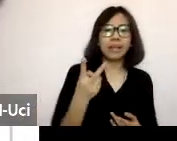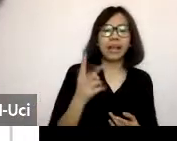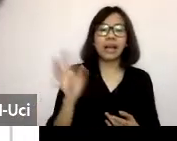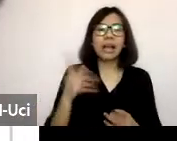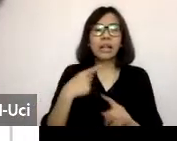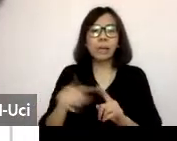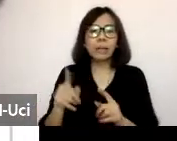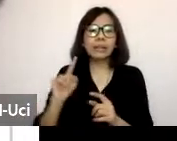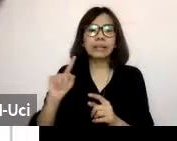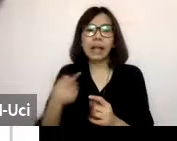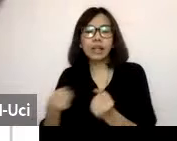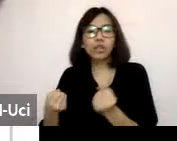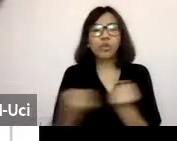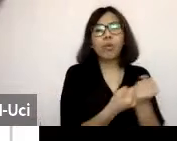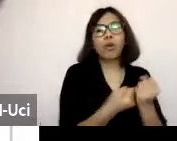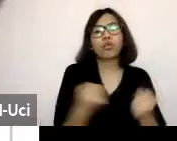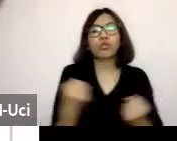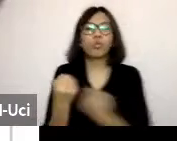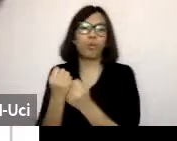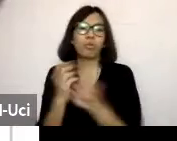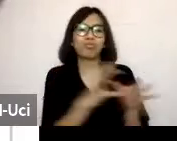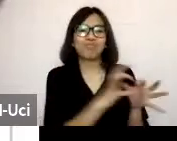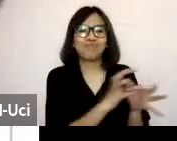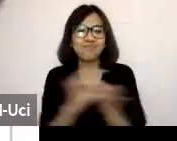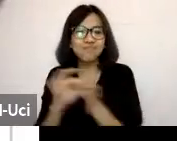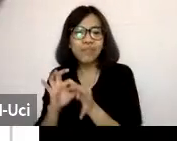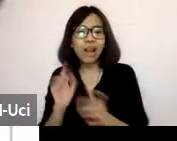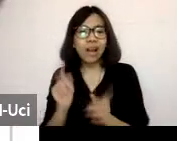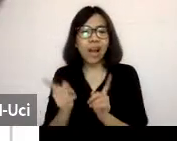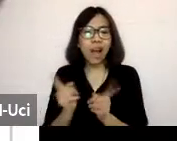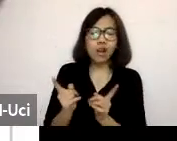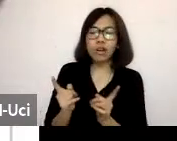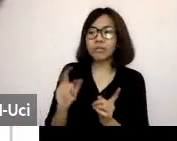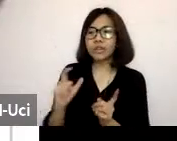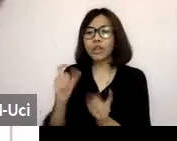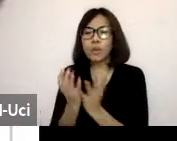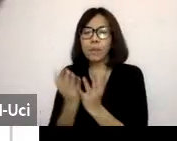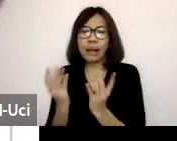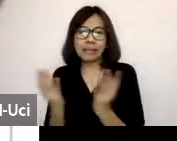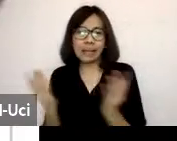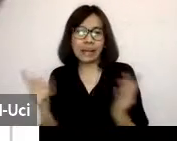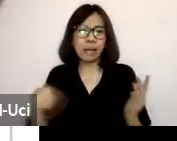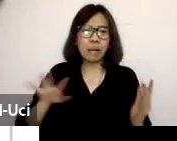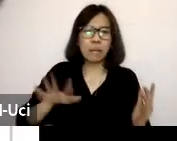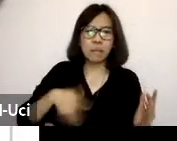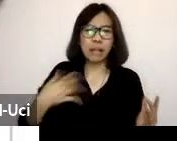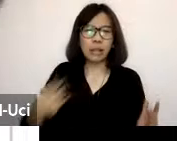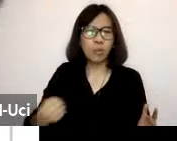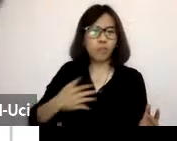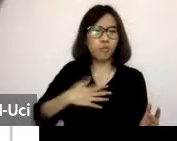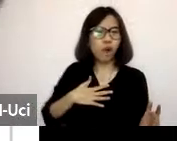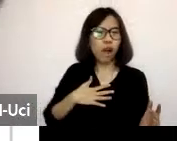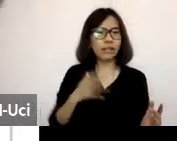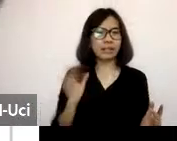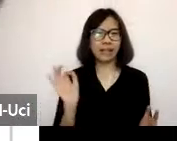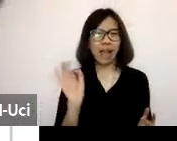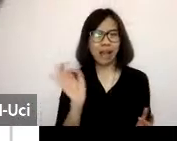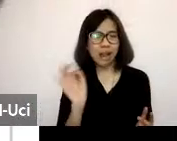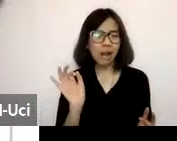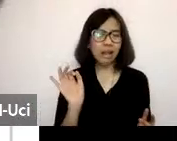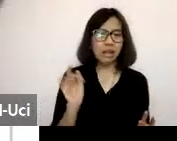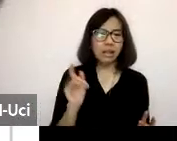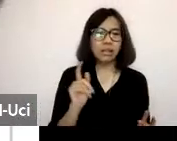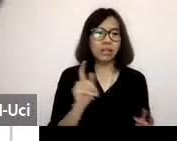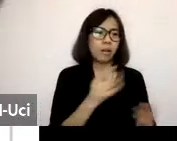penguapan ataupun pelengkap apabila tadi masyarakat tidak puas apabila yang solusi alis jadi-jadian di